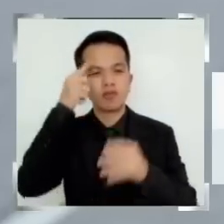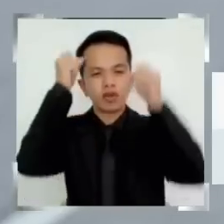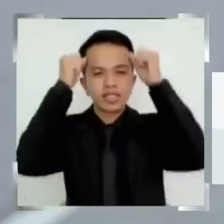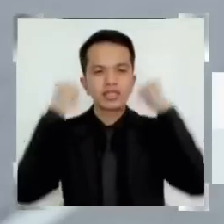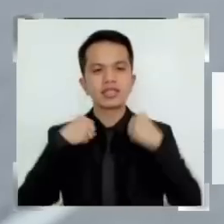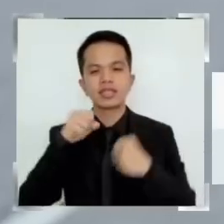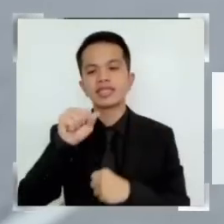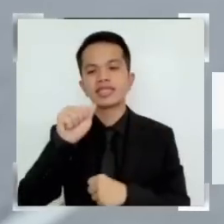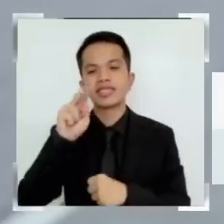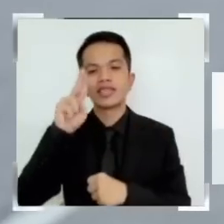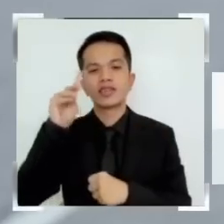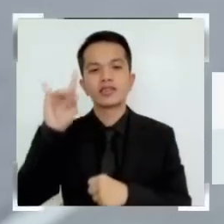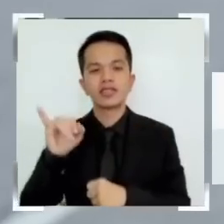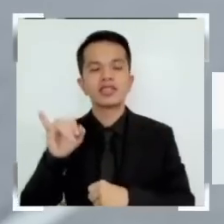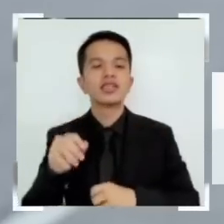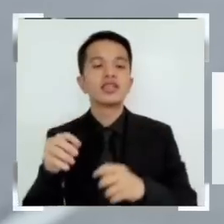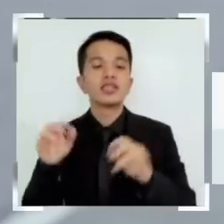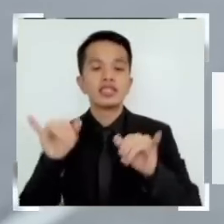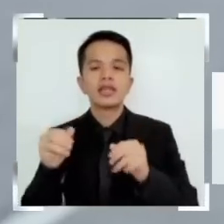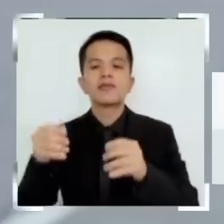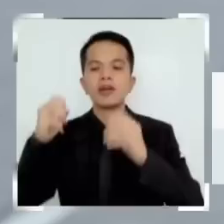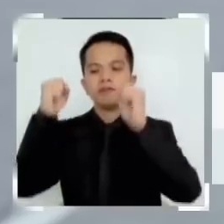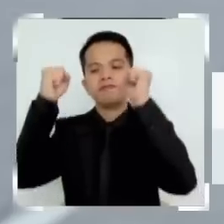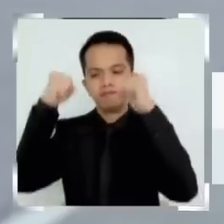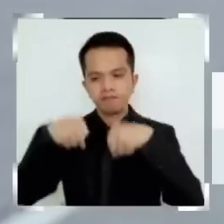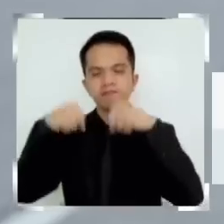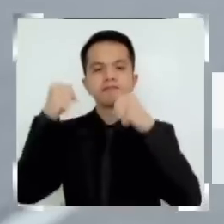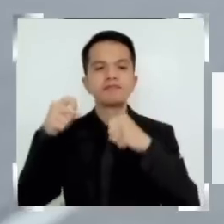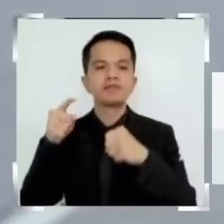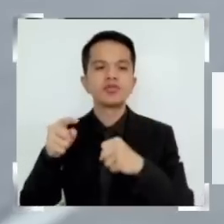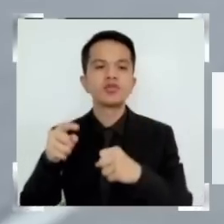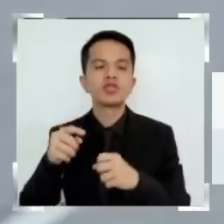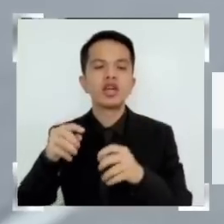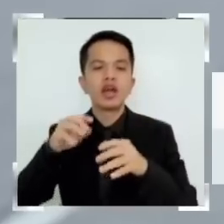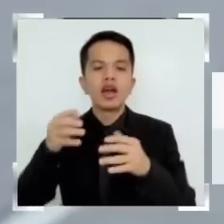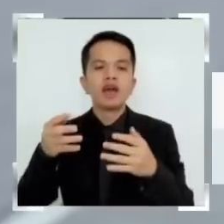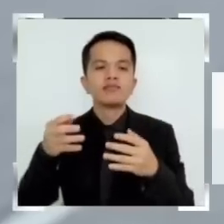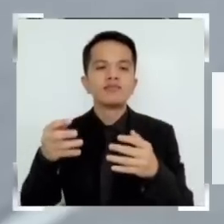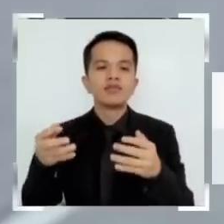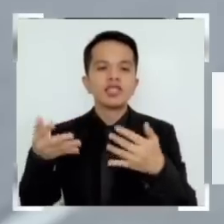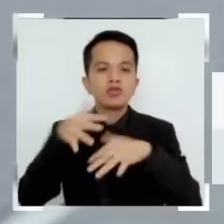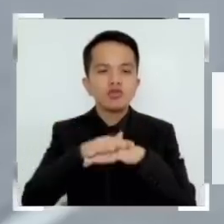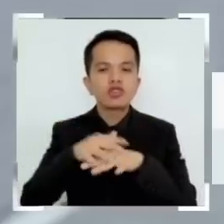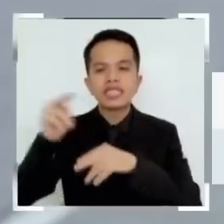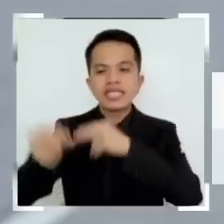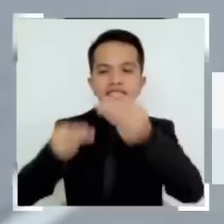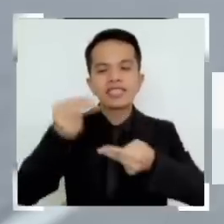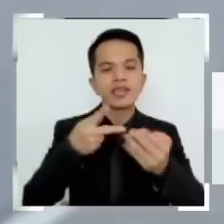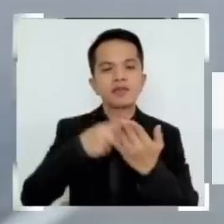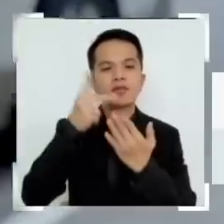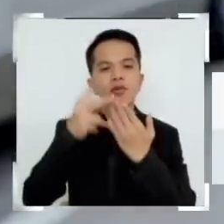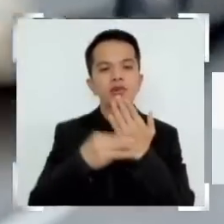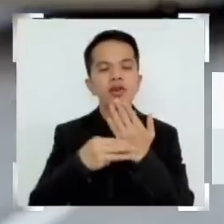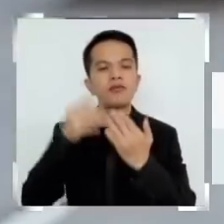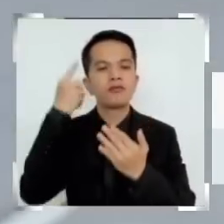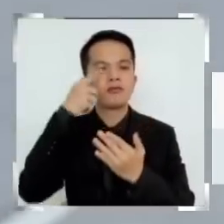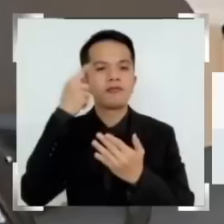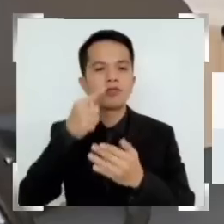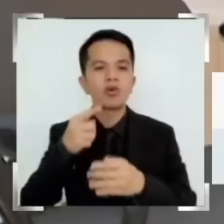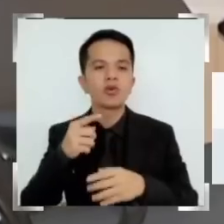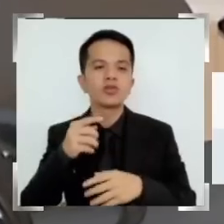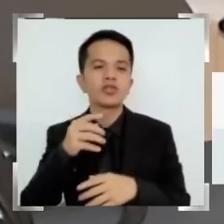Pilipinas at Saudi government para sa isang joint hiring program para sa inaasahang pagtaas ng demand sa sektor ng turismo sa Saudi